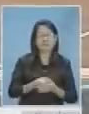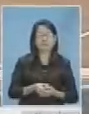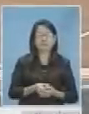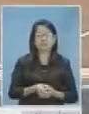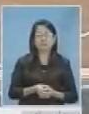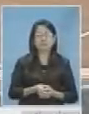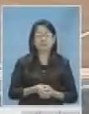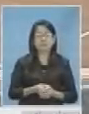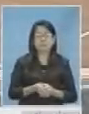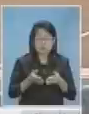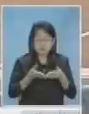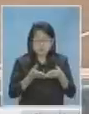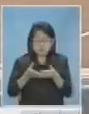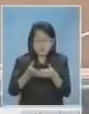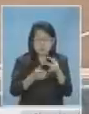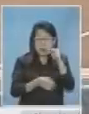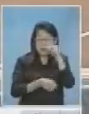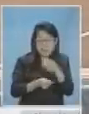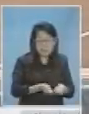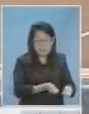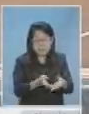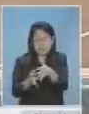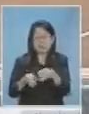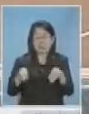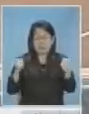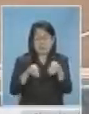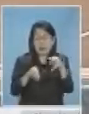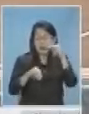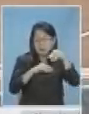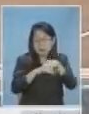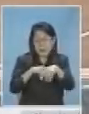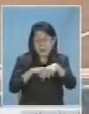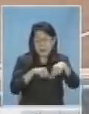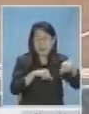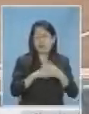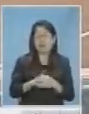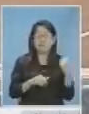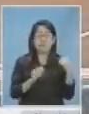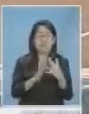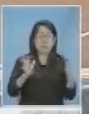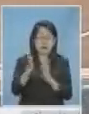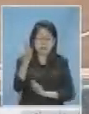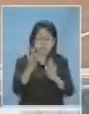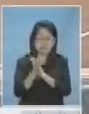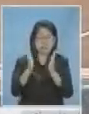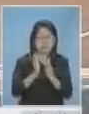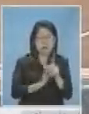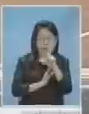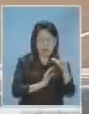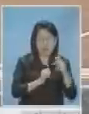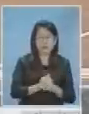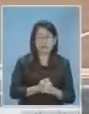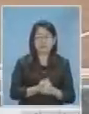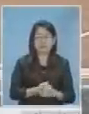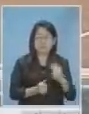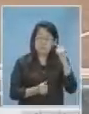ประมงชายฝั่งที่ประชาชนของคนไทยเราหลายล้านคนที่อาศัยอยู่ตามชายฝั่งทะเลทั้งหมดเนี่ยนะครับทางกรมได้ประเมินมูล